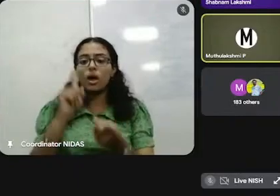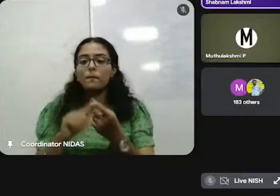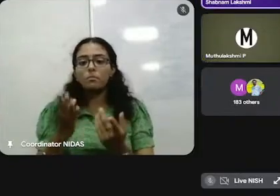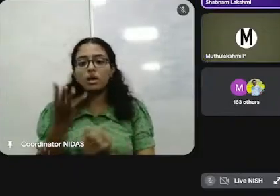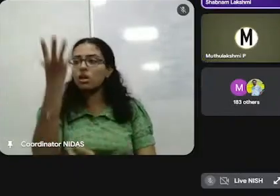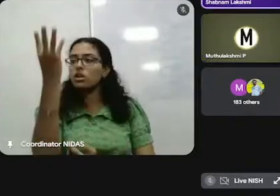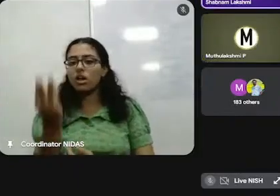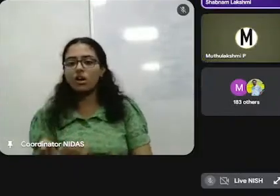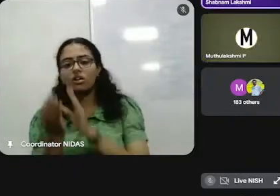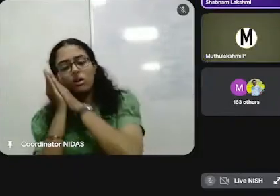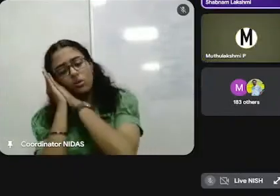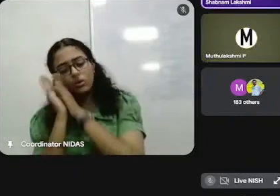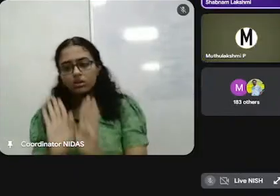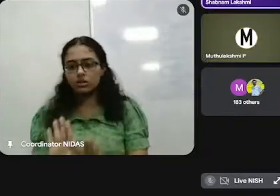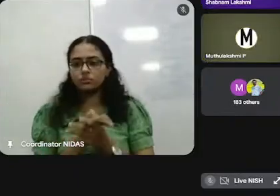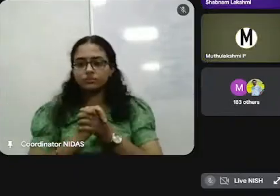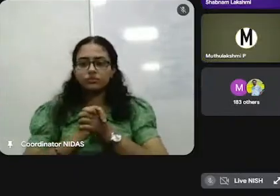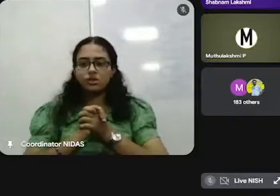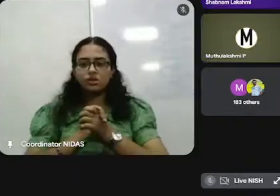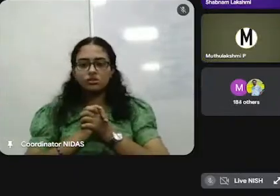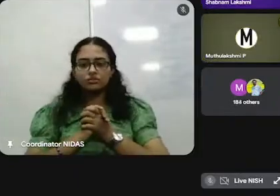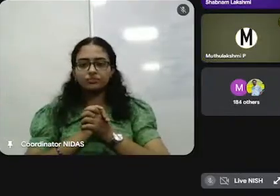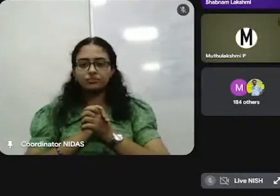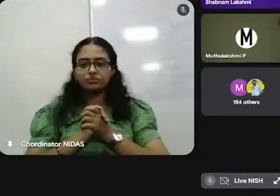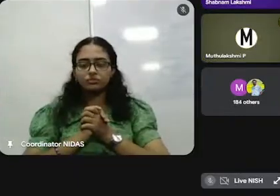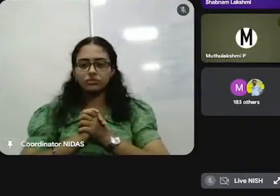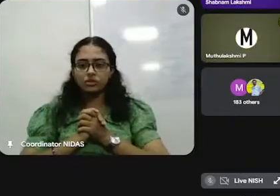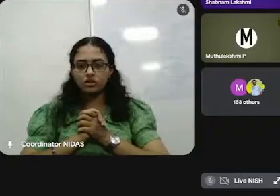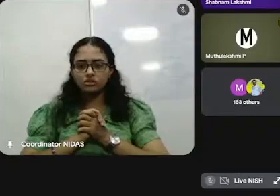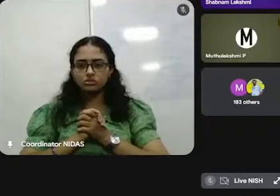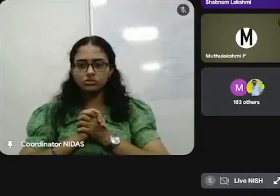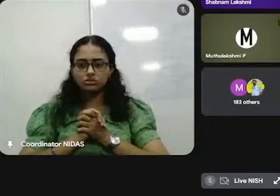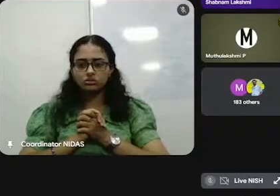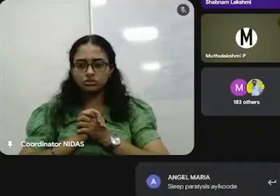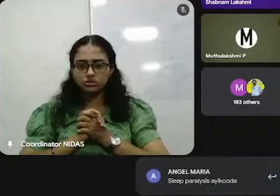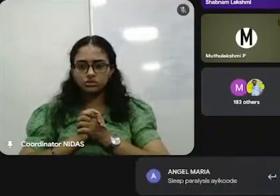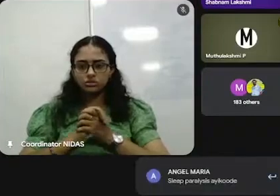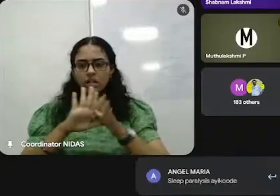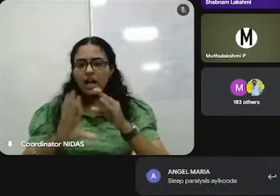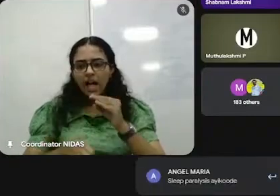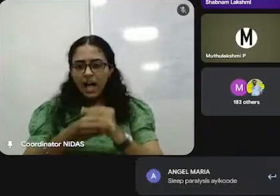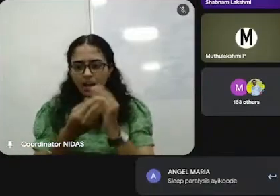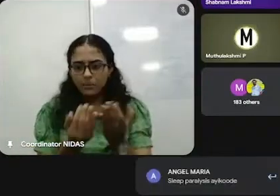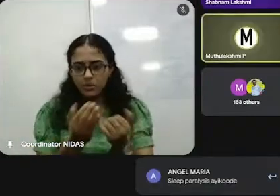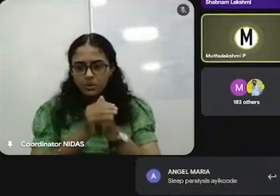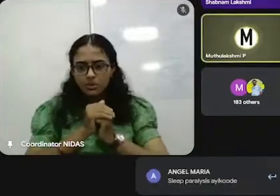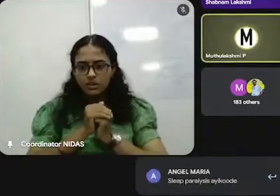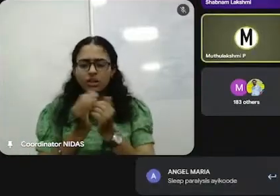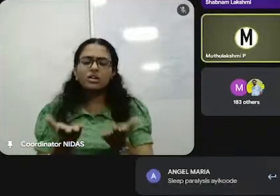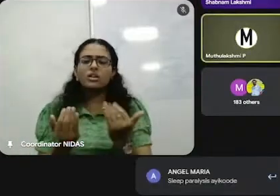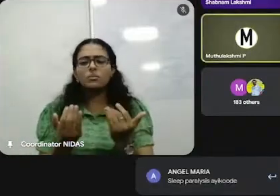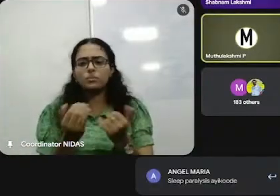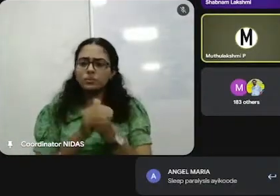ഓക്കെ മാം, ഓക്കെ ഓക്കെ ഓക്കെ. Thank you. മുത്തലക്ഷ്മി മാം, ഞാൻ കുറച്ച് ആഡ് ഓൺ ചെയ്തോട്ടെ? Yeah ma'am, please.